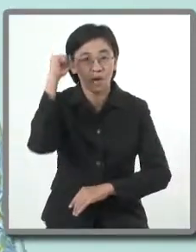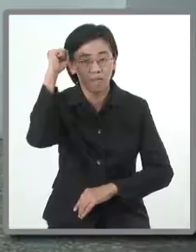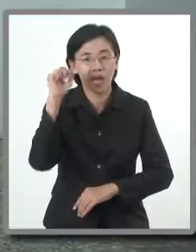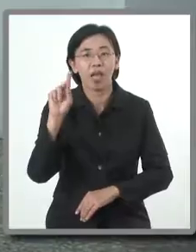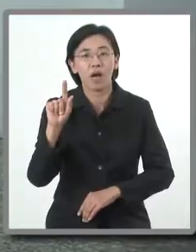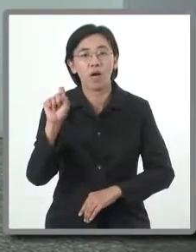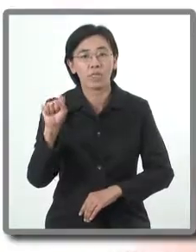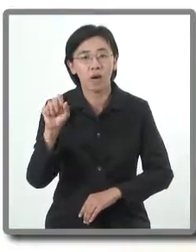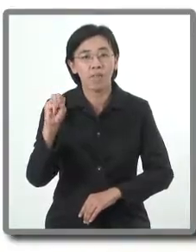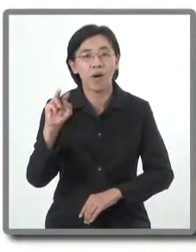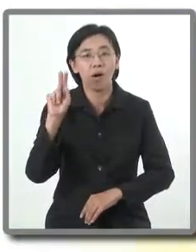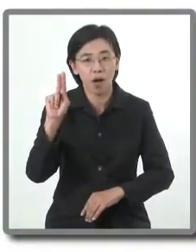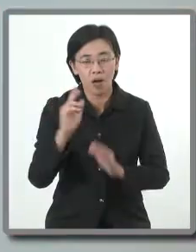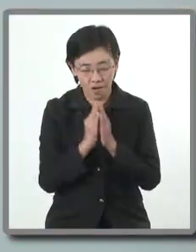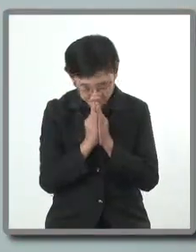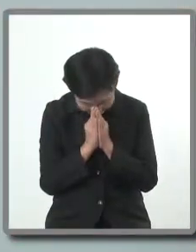ค่ะสวัสดีค่ะท่าน สวัสดีครับ